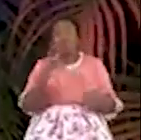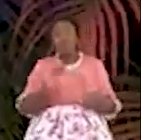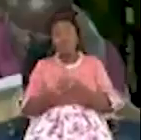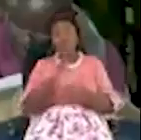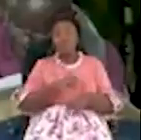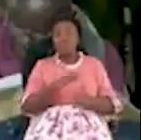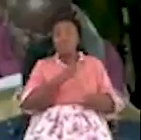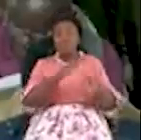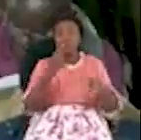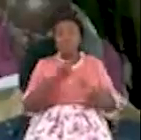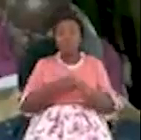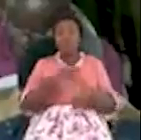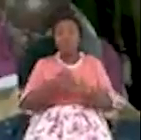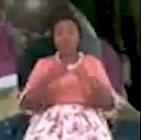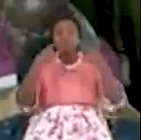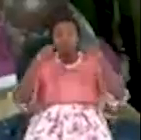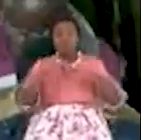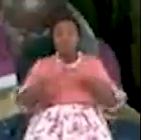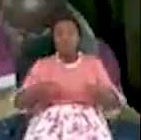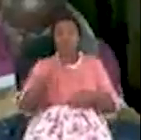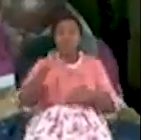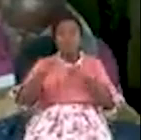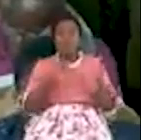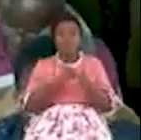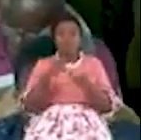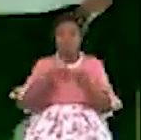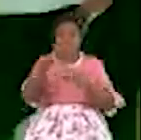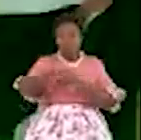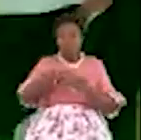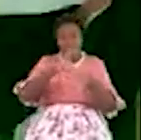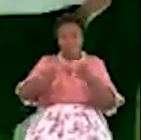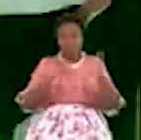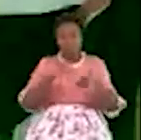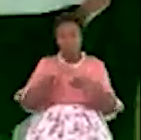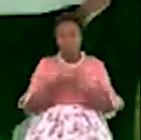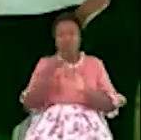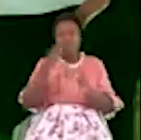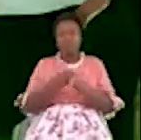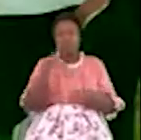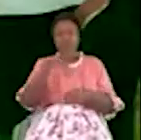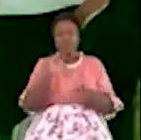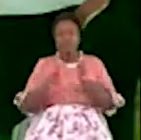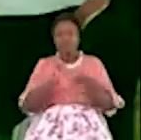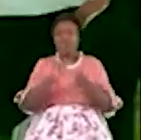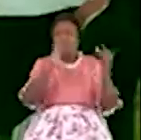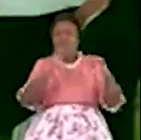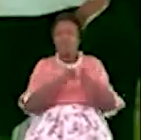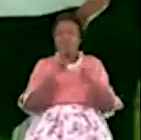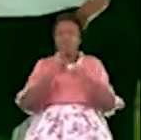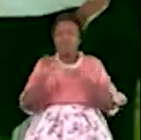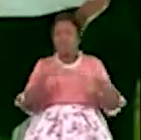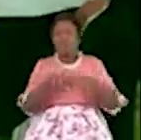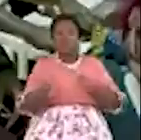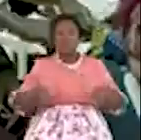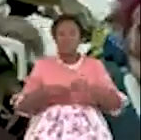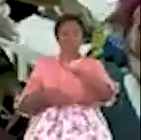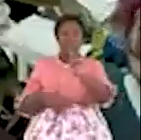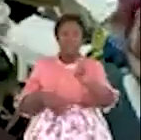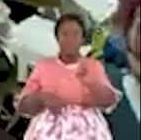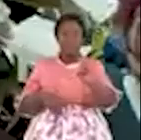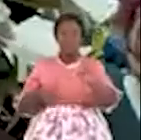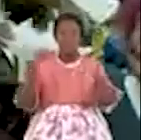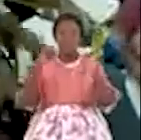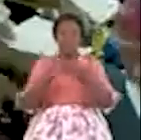a. Olee ndị na-atụ anya nke a n'abalị a? Olee ndị na-atụ anya nke a? Ọ ga-emere